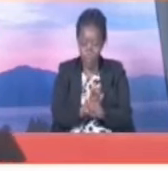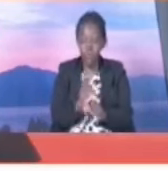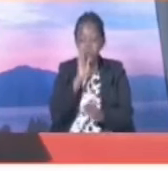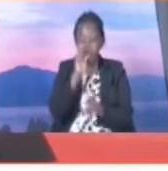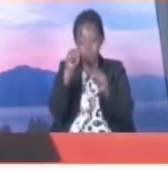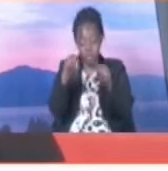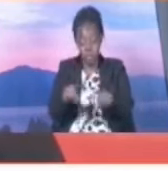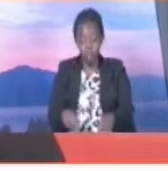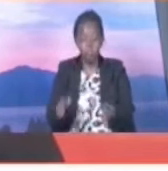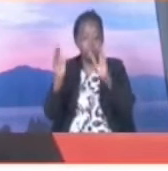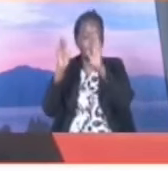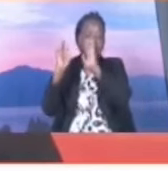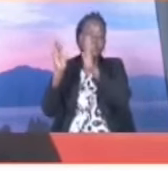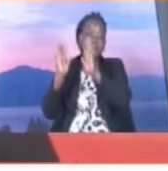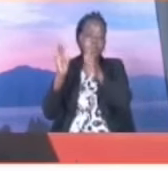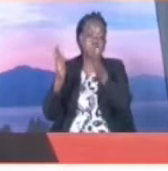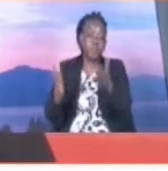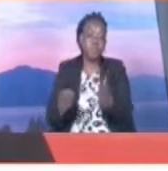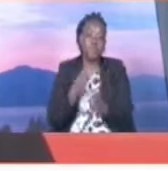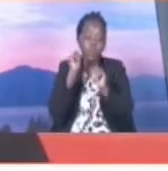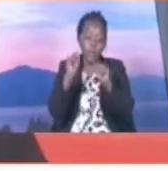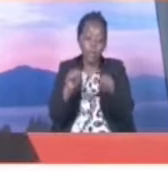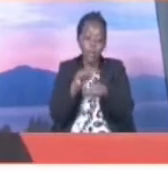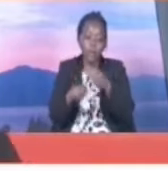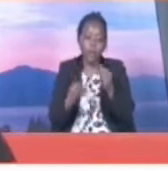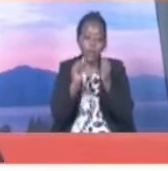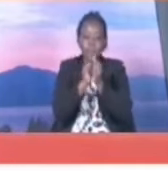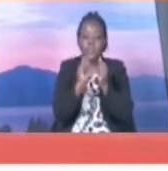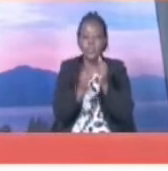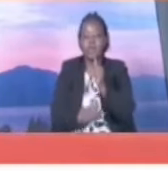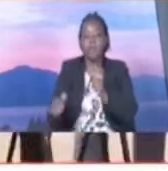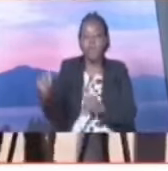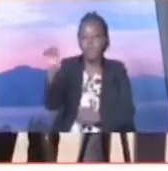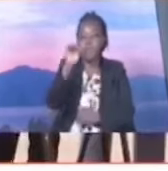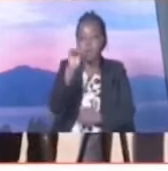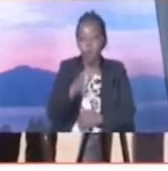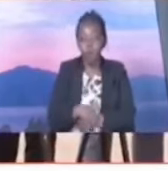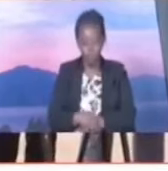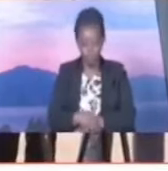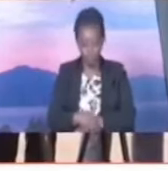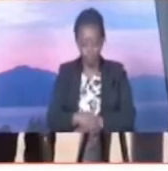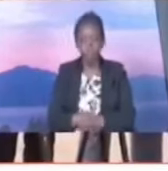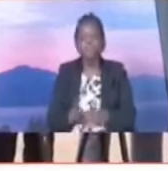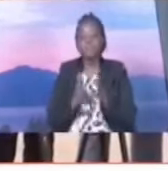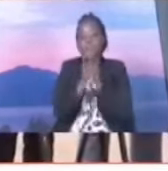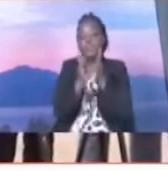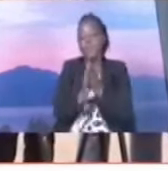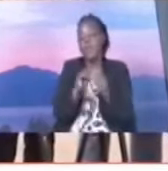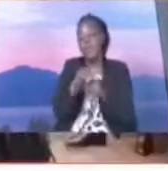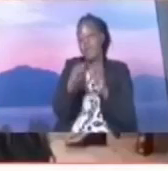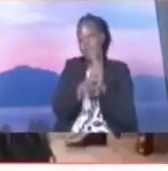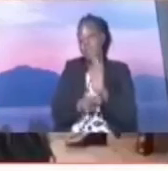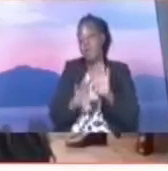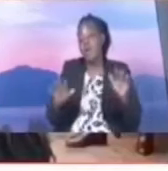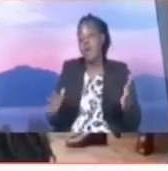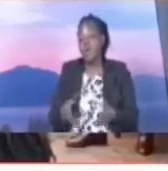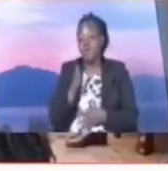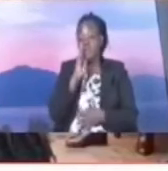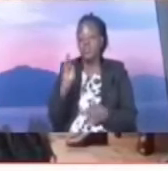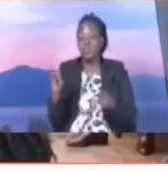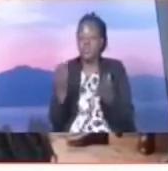guno, abayinza okusoba mu mutwalo n'okugenda ewala. Alambuludde programu nga bw'enaatambula,